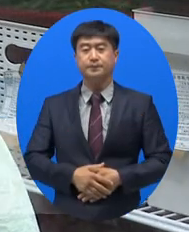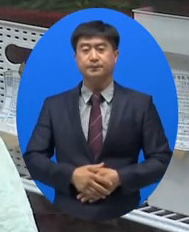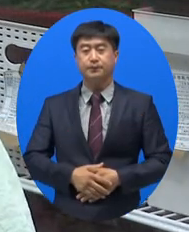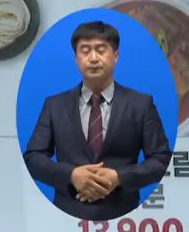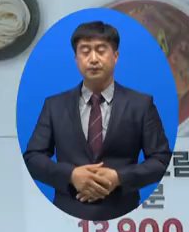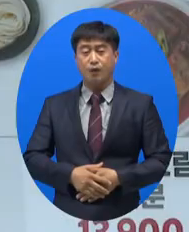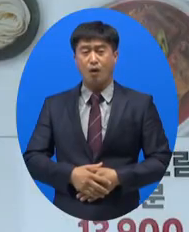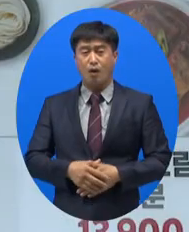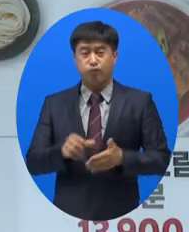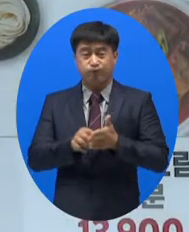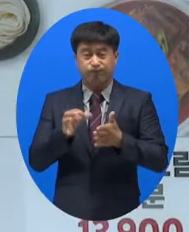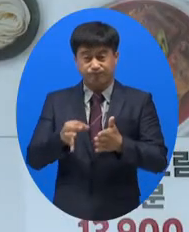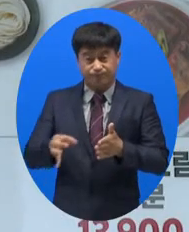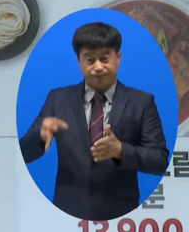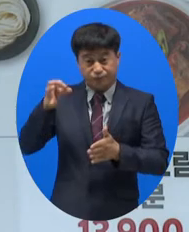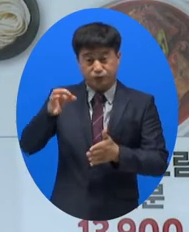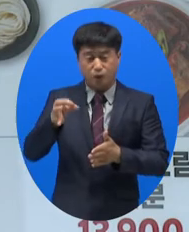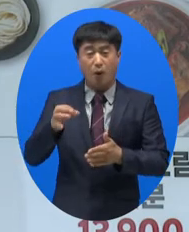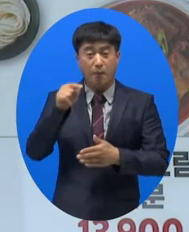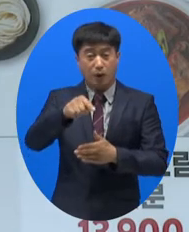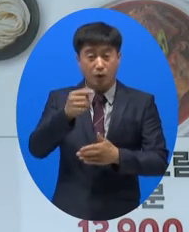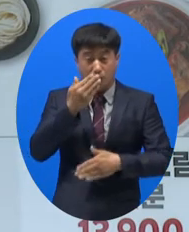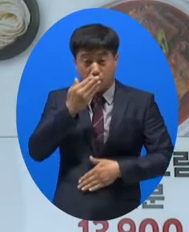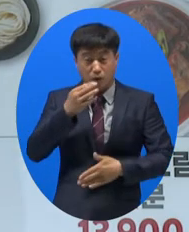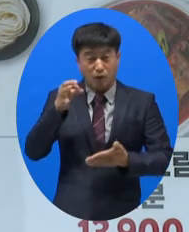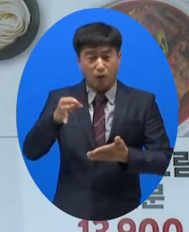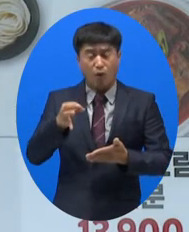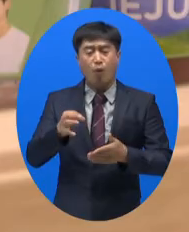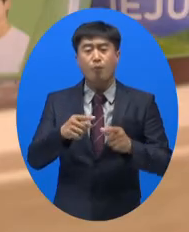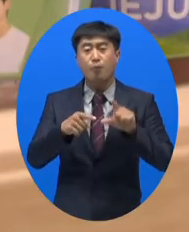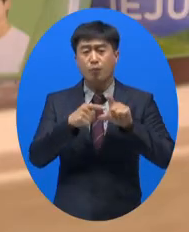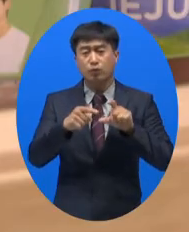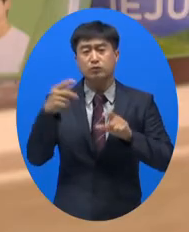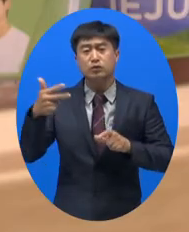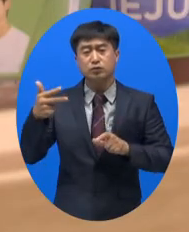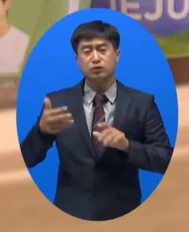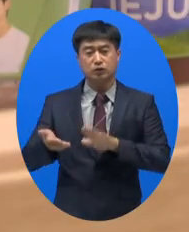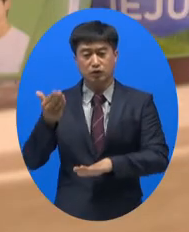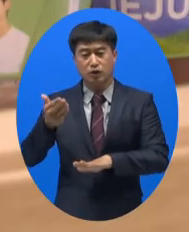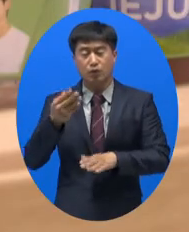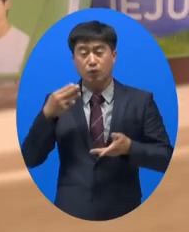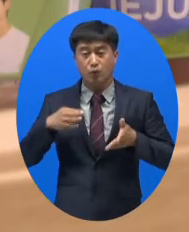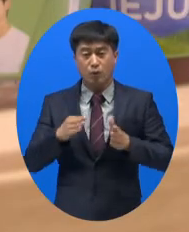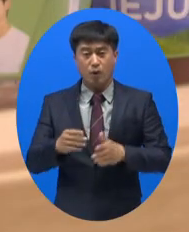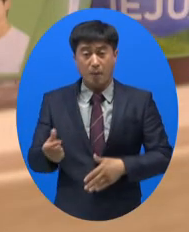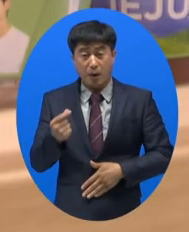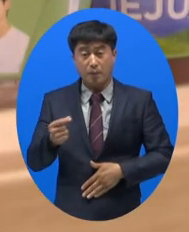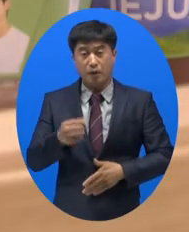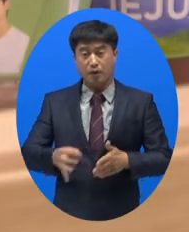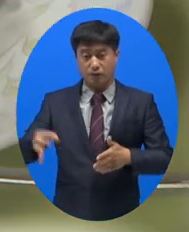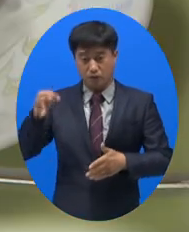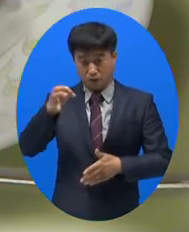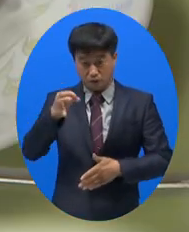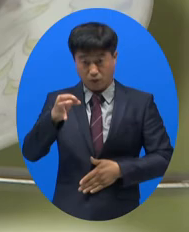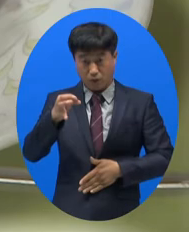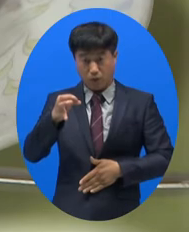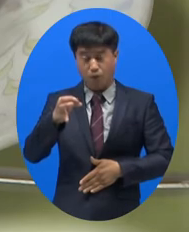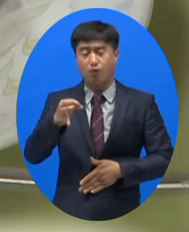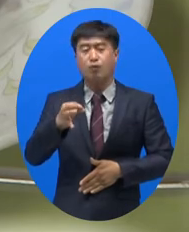찾아와줬으면 좋겠다. 치솟는 물가에 경기도 외식 물가는 평균 7,000원이 넘습니다. 경기도의 빠른 인상